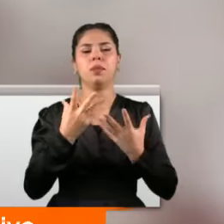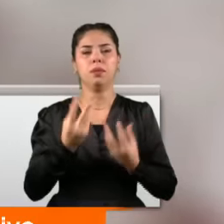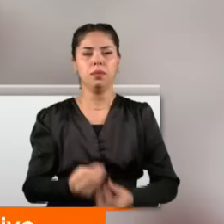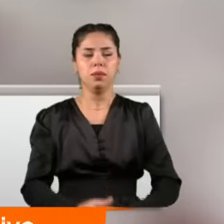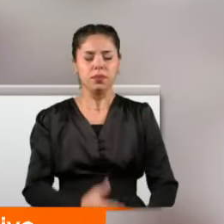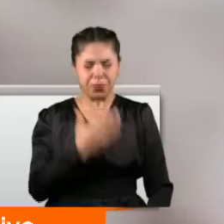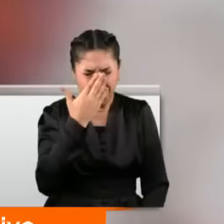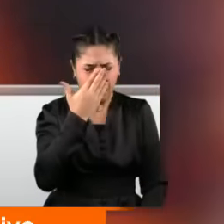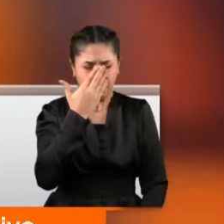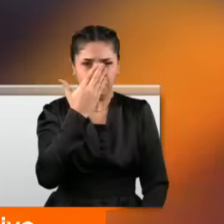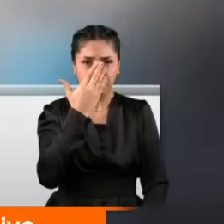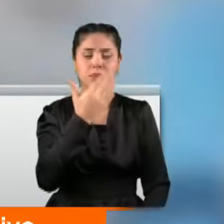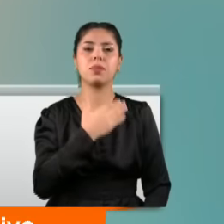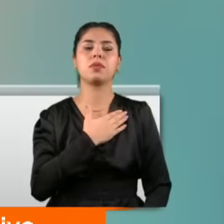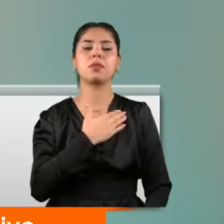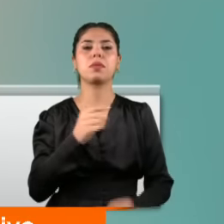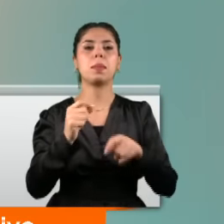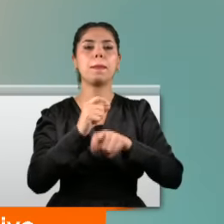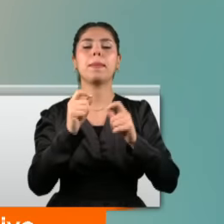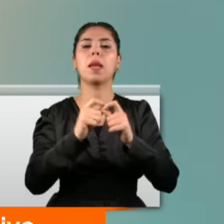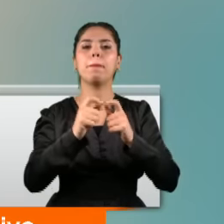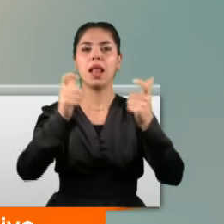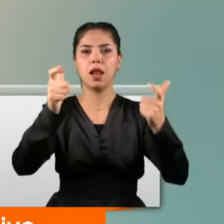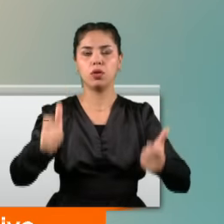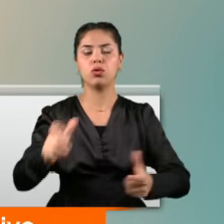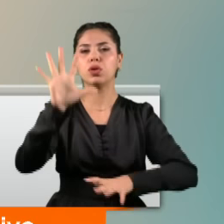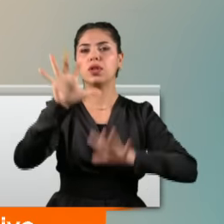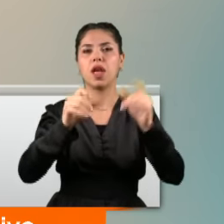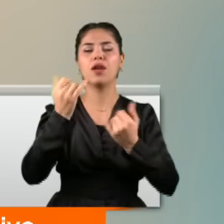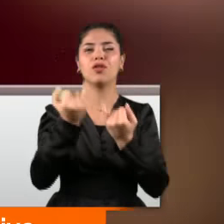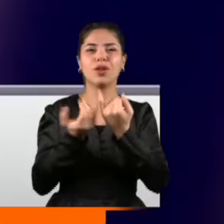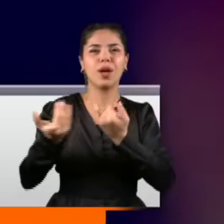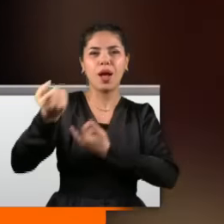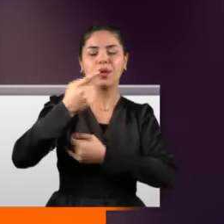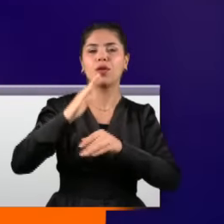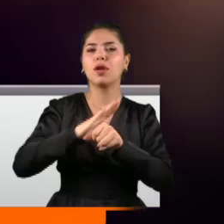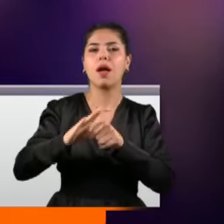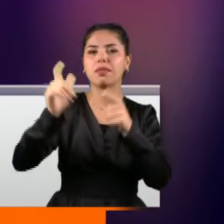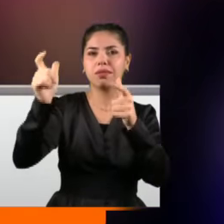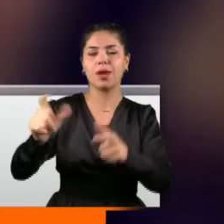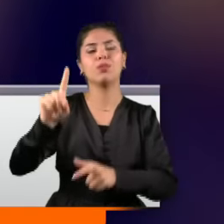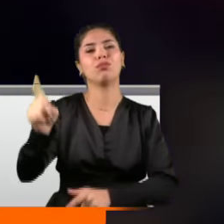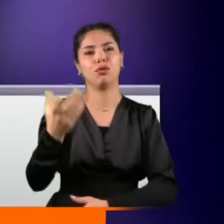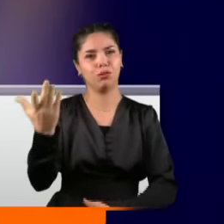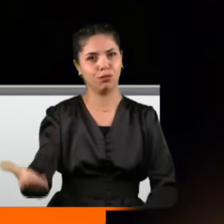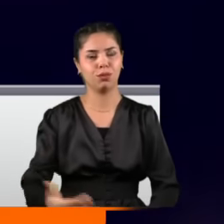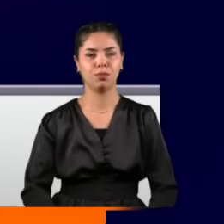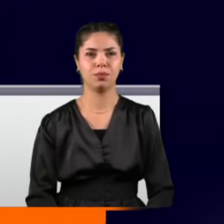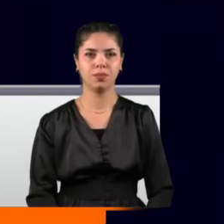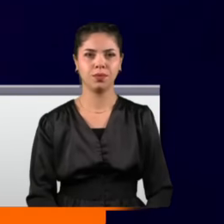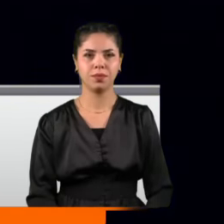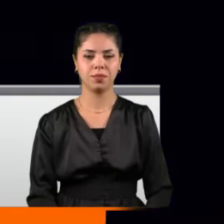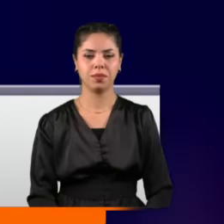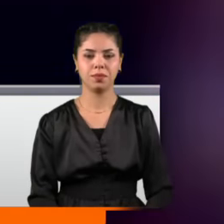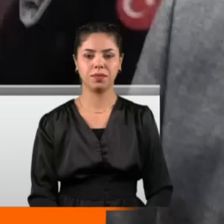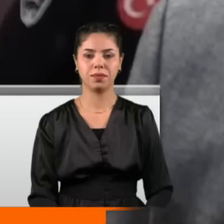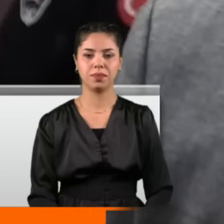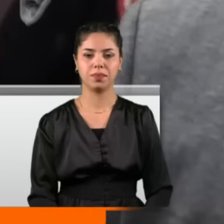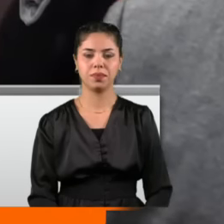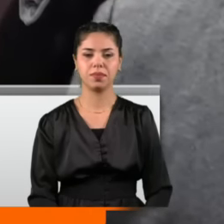kaybolmuşlardı. Belaruslu dağcı kardeşlere dağın Kayseri tarafında ulaşıldı. Dağcıları bulduk, ambulansa teslim